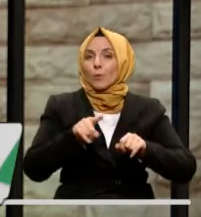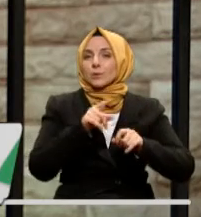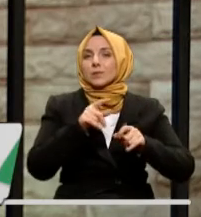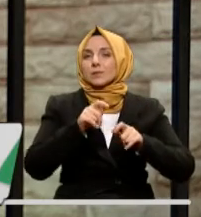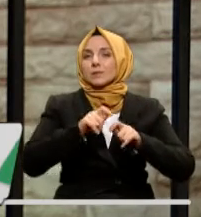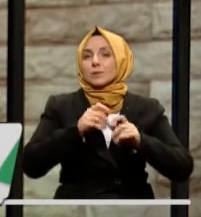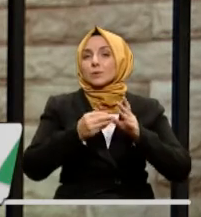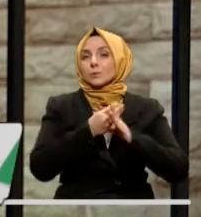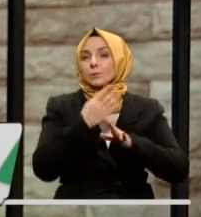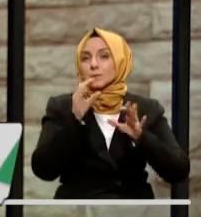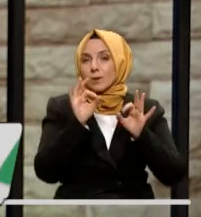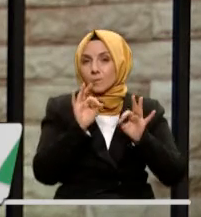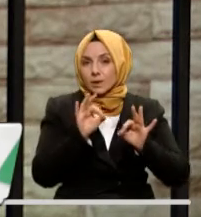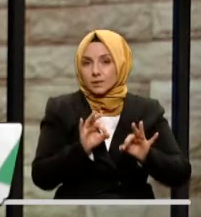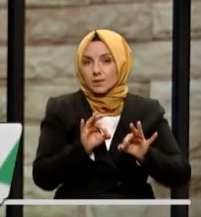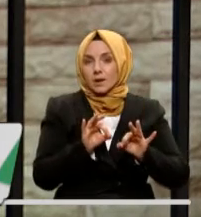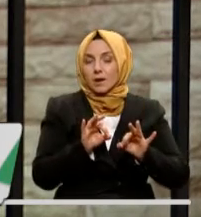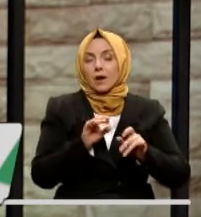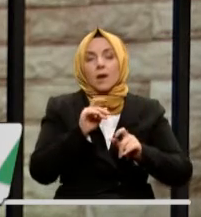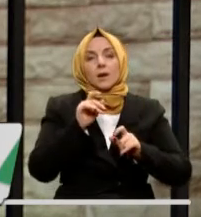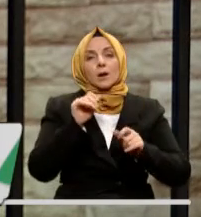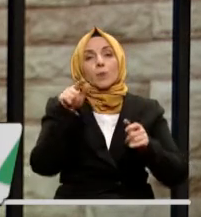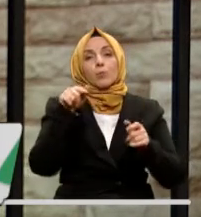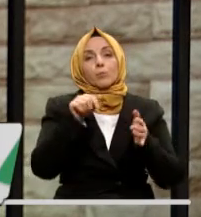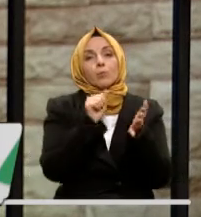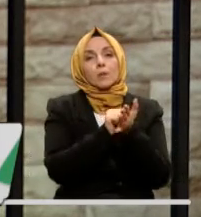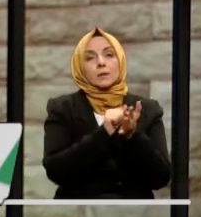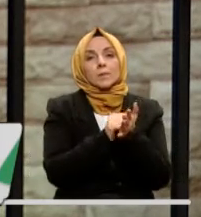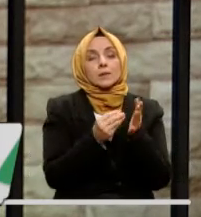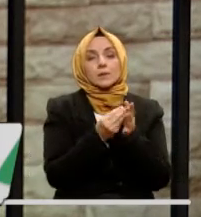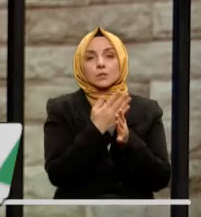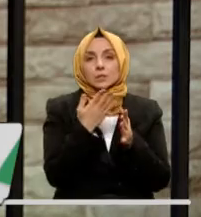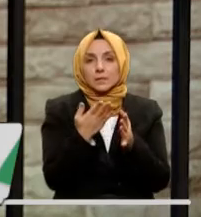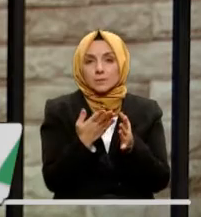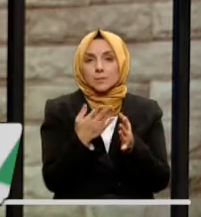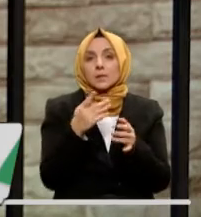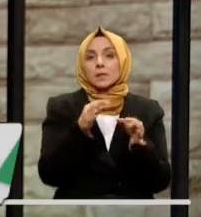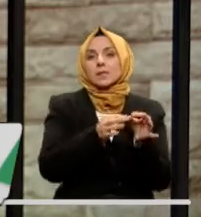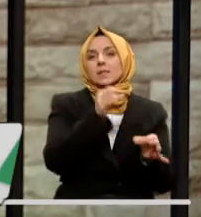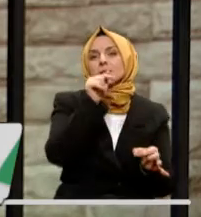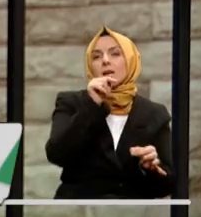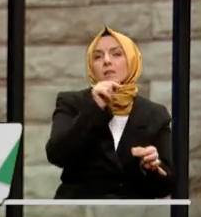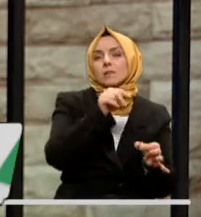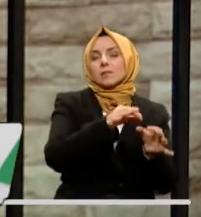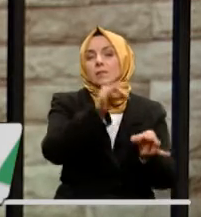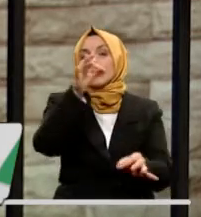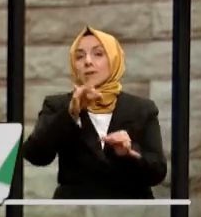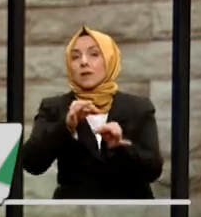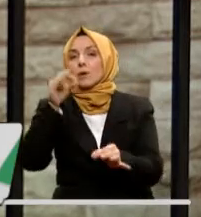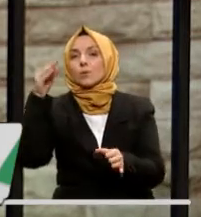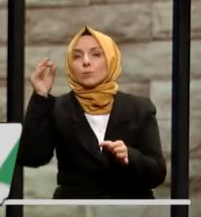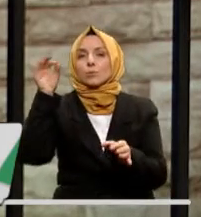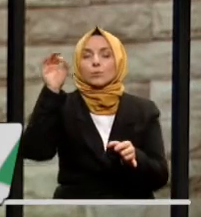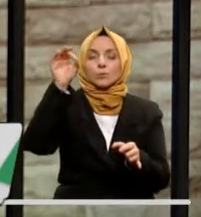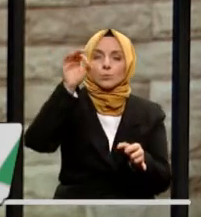kurulmasından başlayarak Matbaadan çıkıp ta ki vatandaşımızın eline ulaşıncaya kadar her aşamasını takip